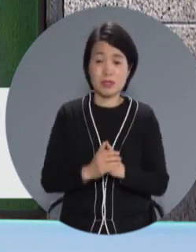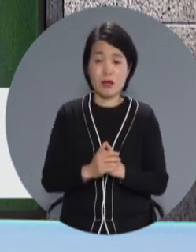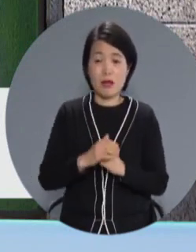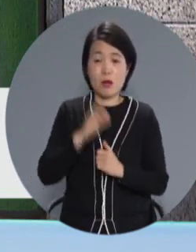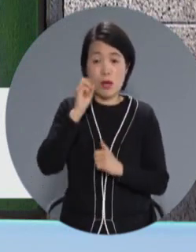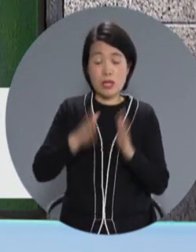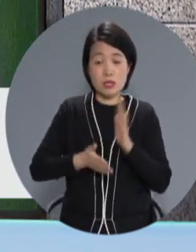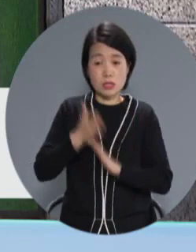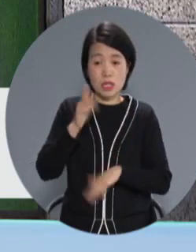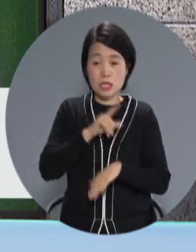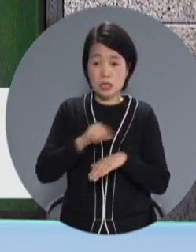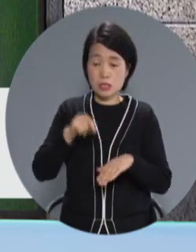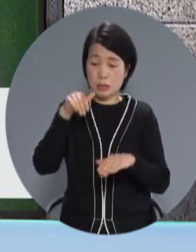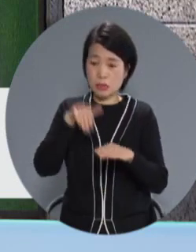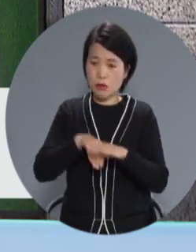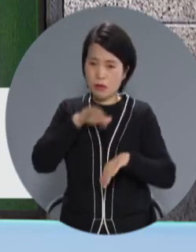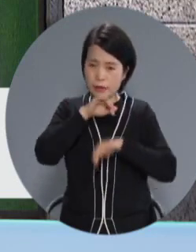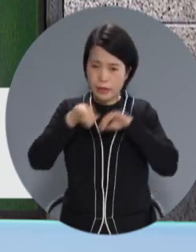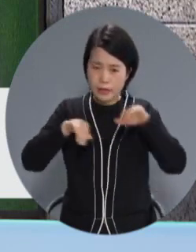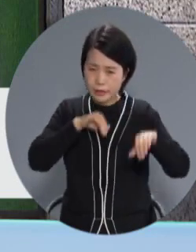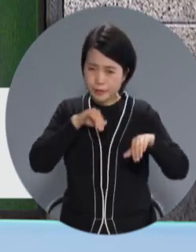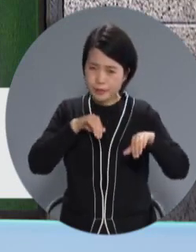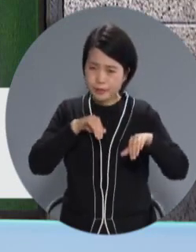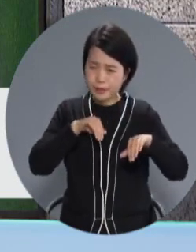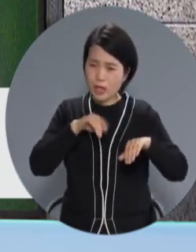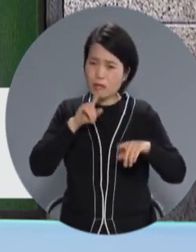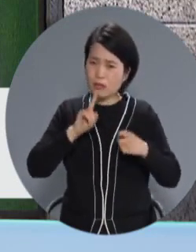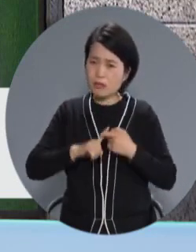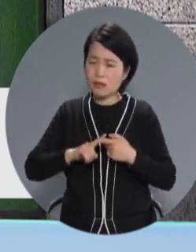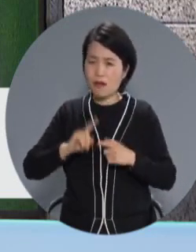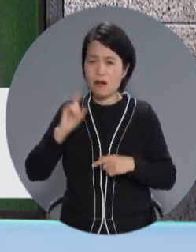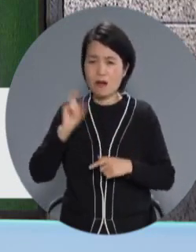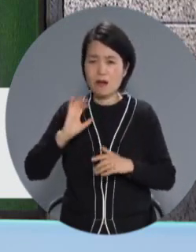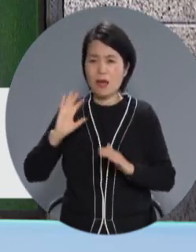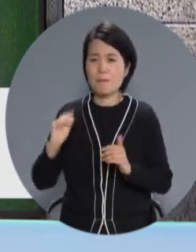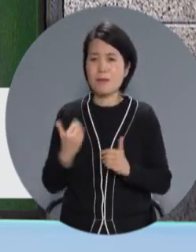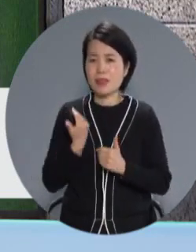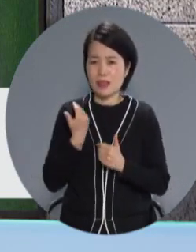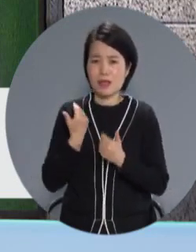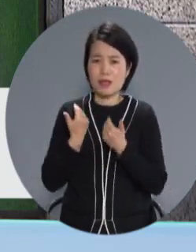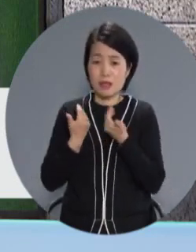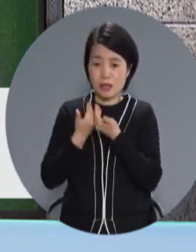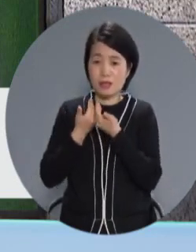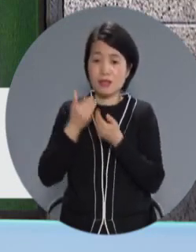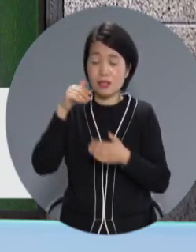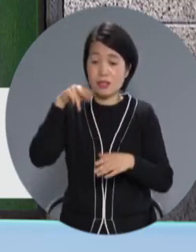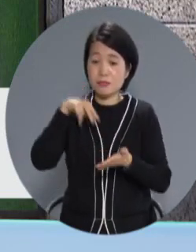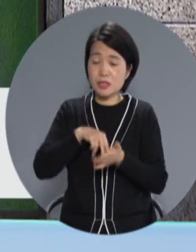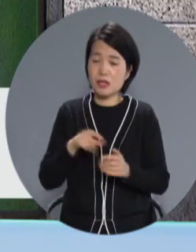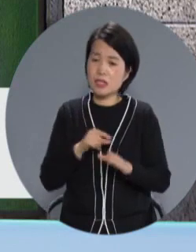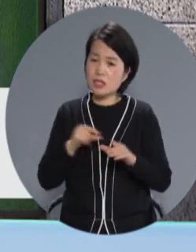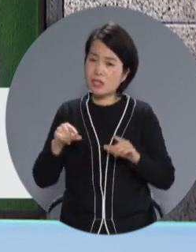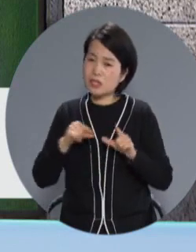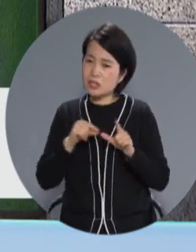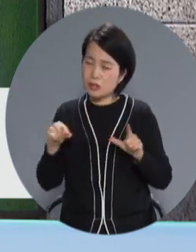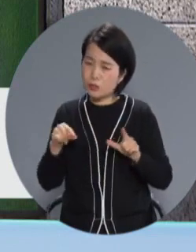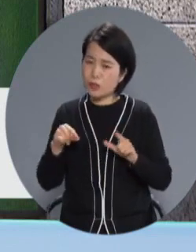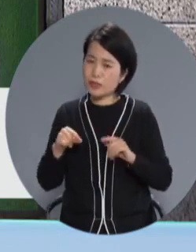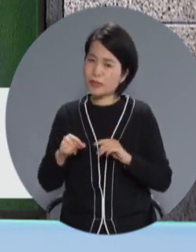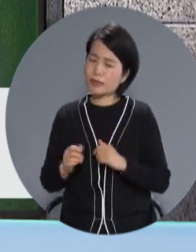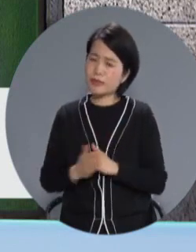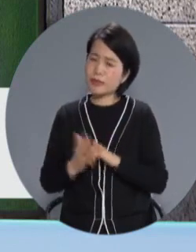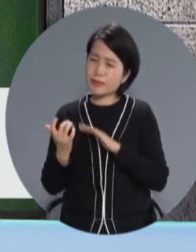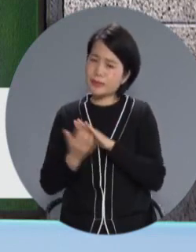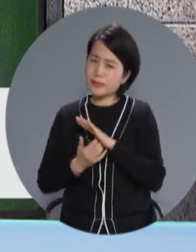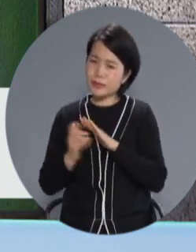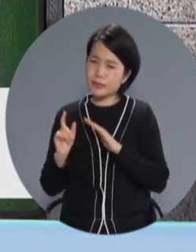광양 씨가 지방선거에 개입하는 것이라며 강한 반발이 제기되고 있는 가운데 일부에서는 다른 속내가 있는 것 아니냐는 의혹까지